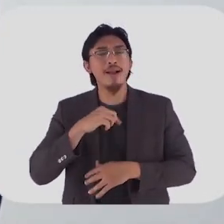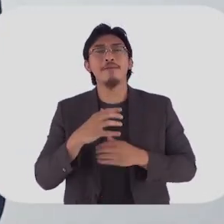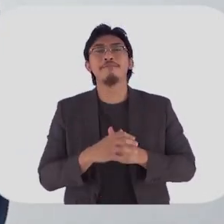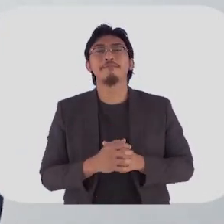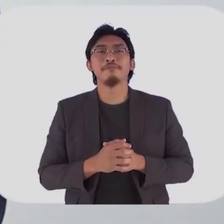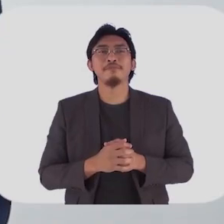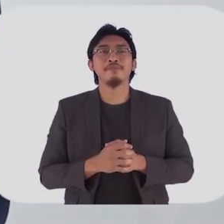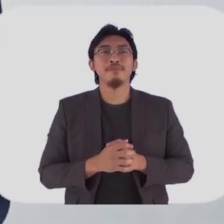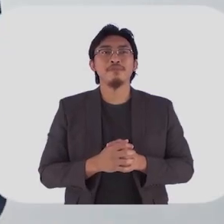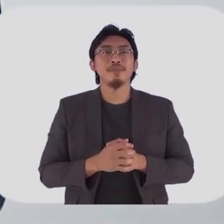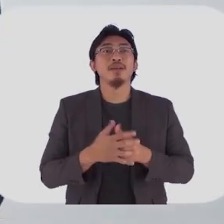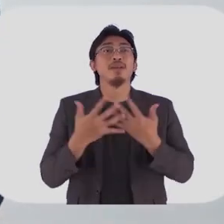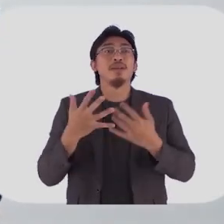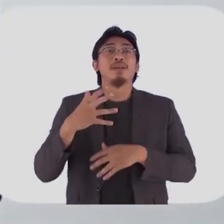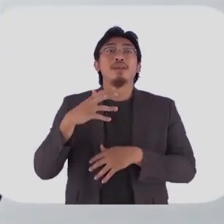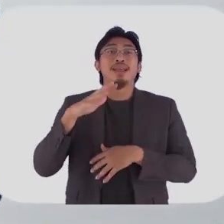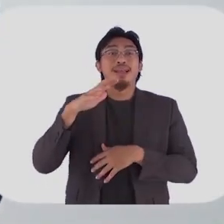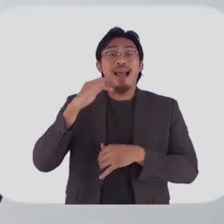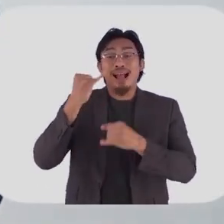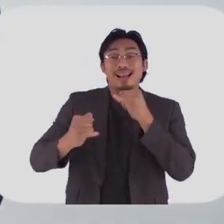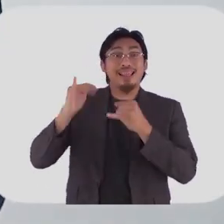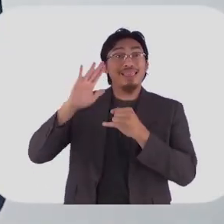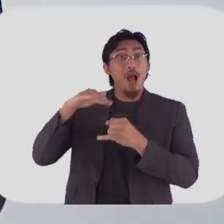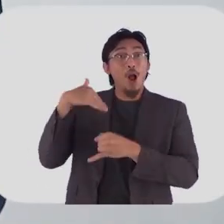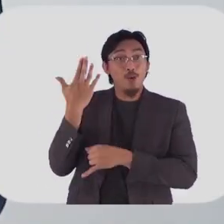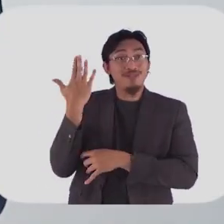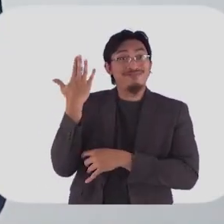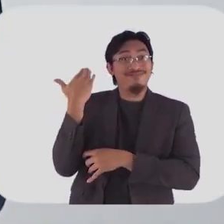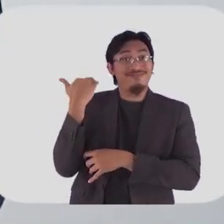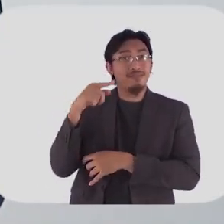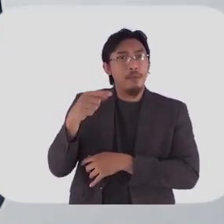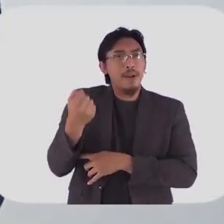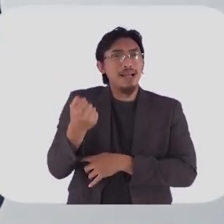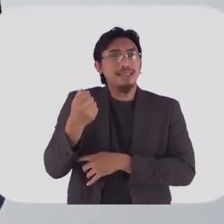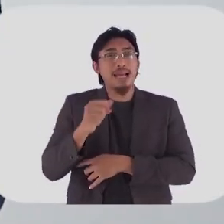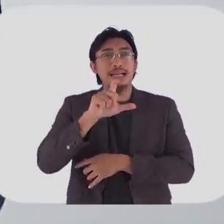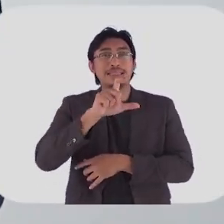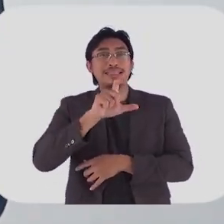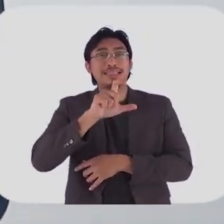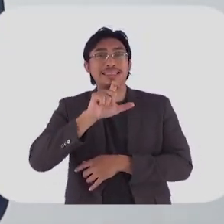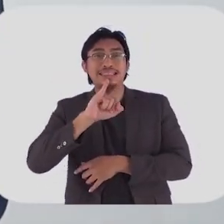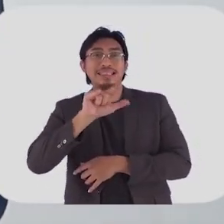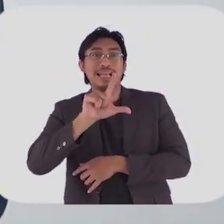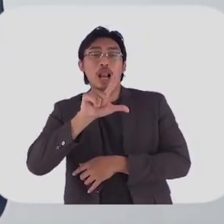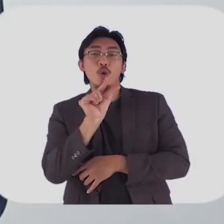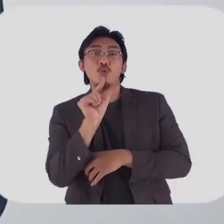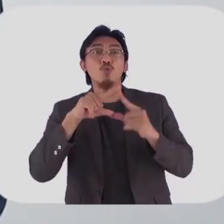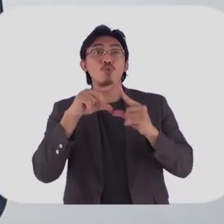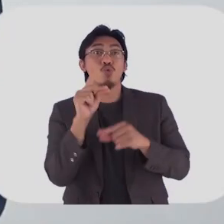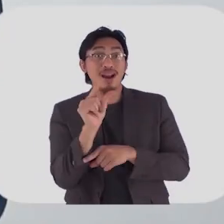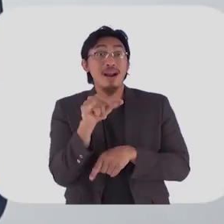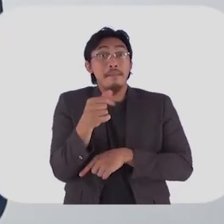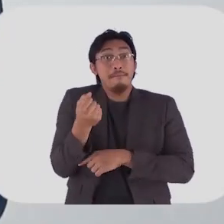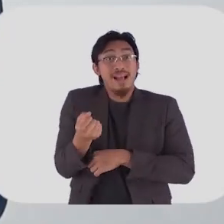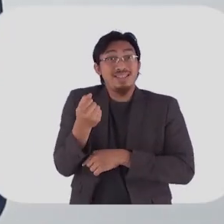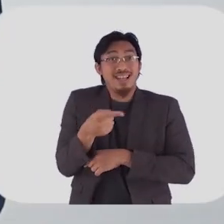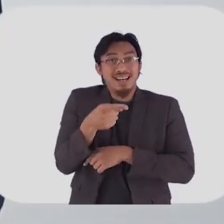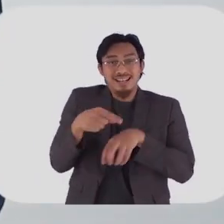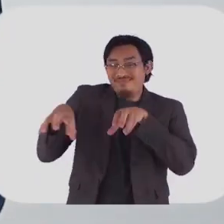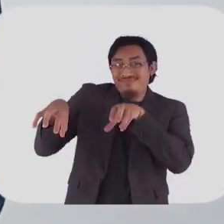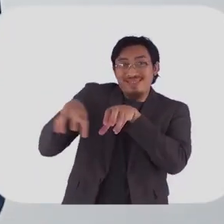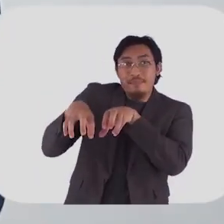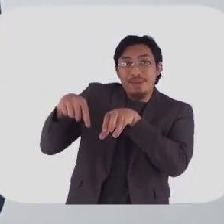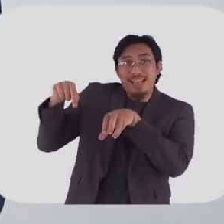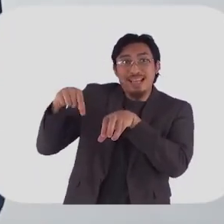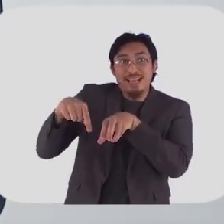dengan resultnya. Jadi pada akhir tahun lalu pasar Ciluar atau pasar dampingan kami itu